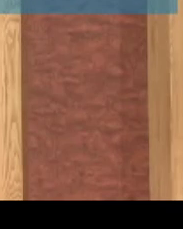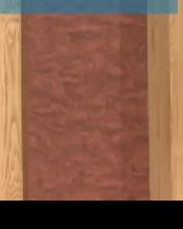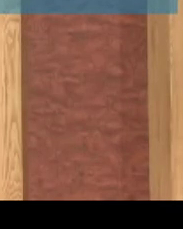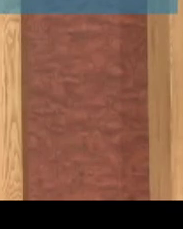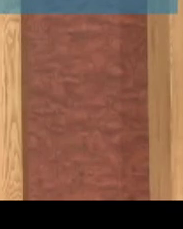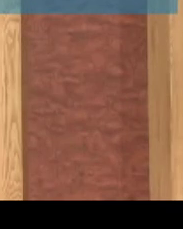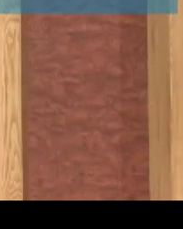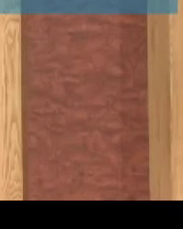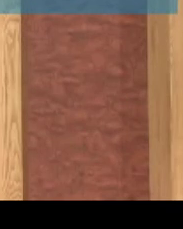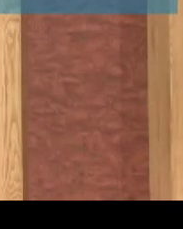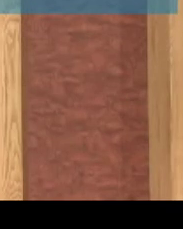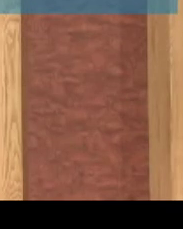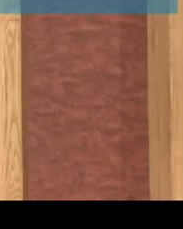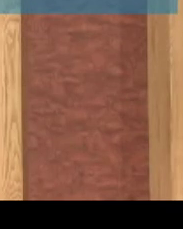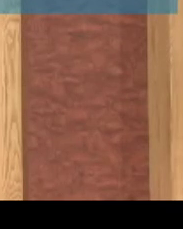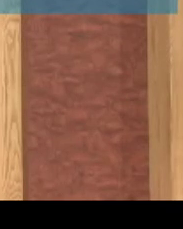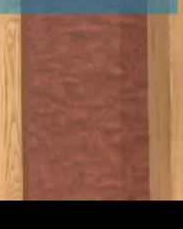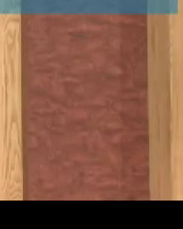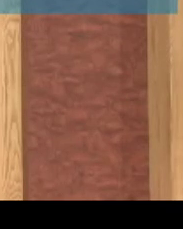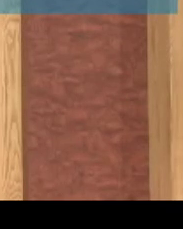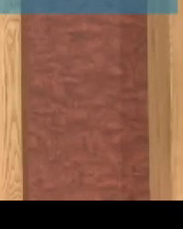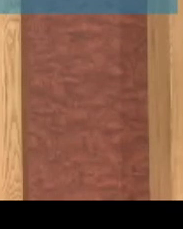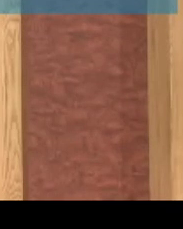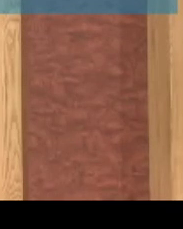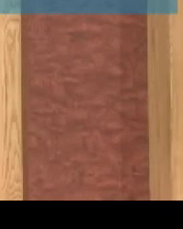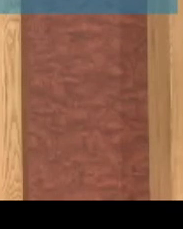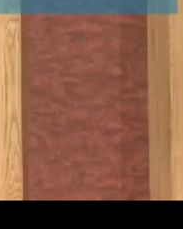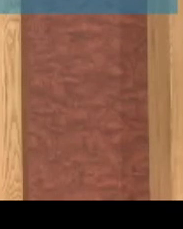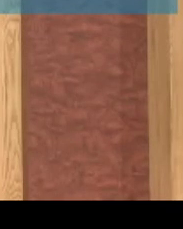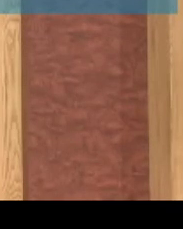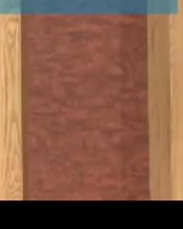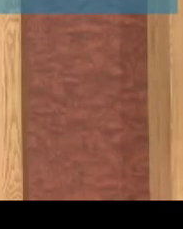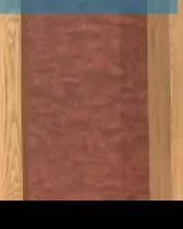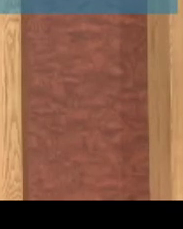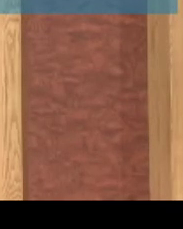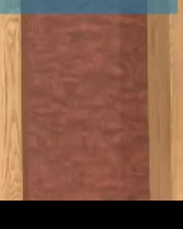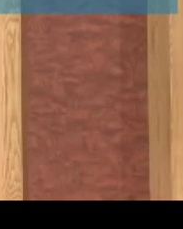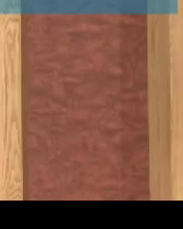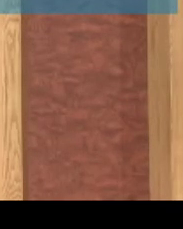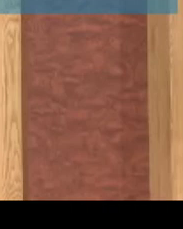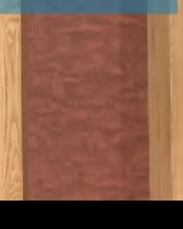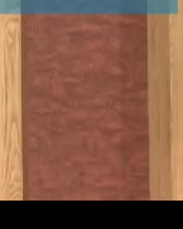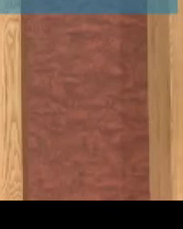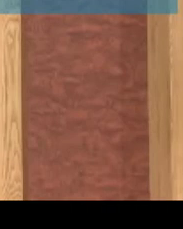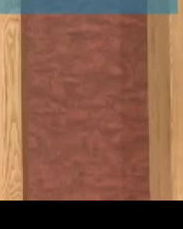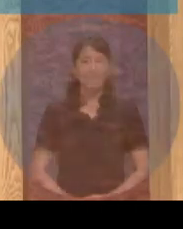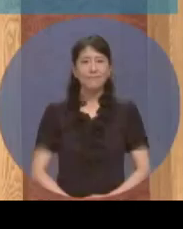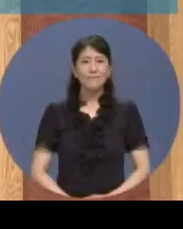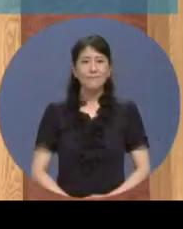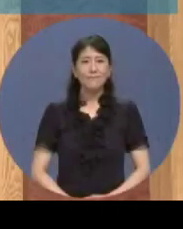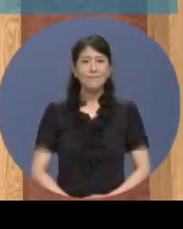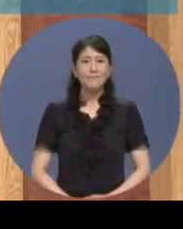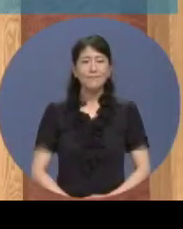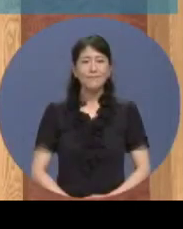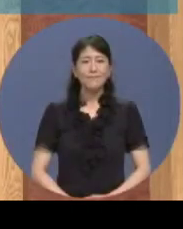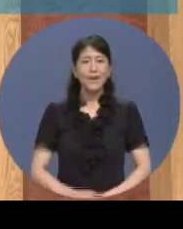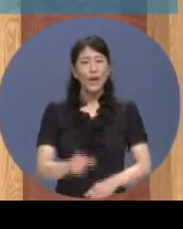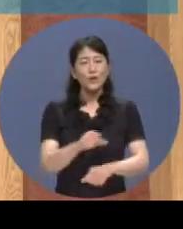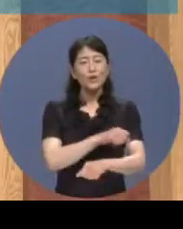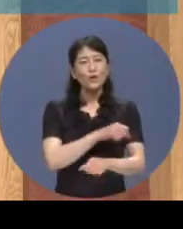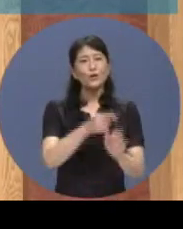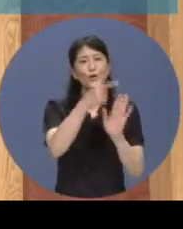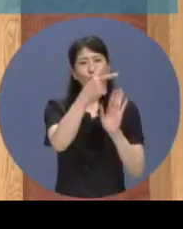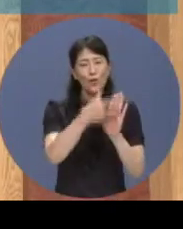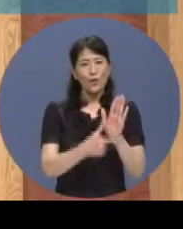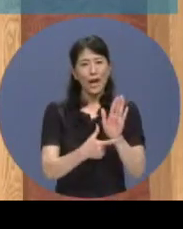28日に開催されたゴーヤでエコ料理教室の模様をお送りします。そして特集